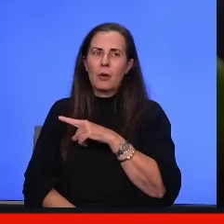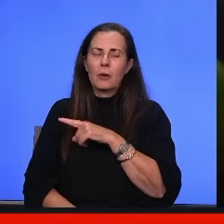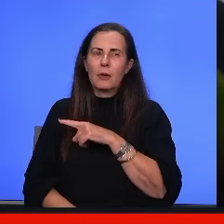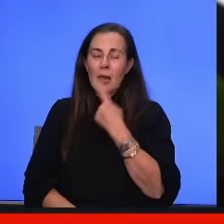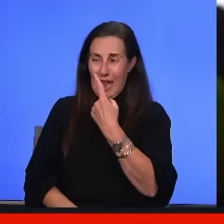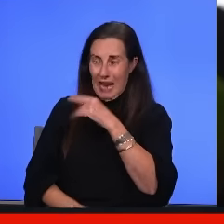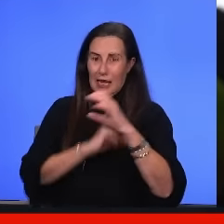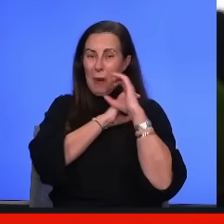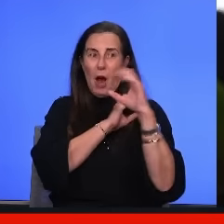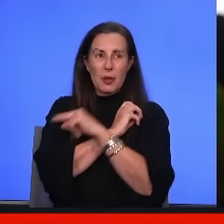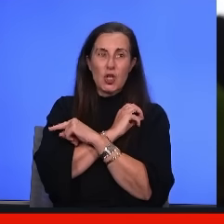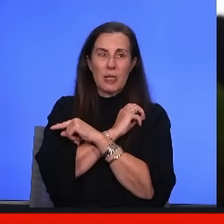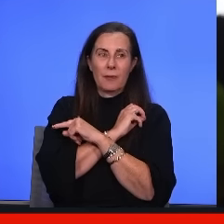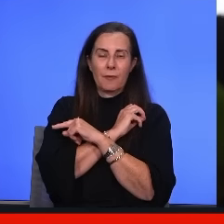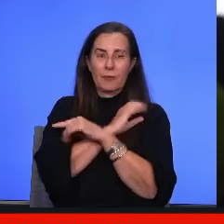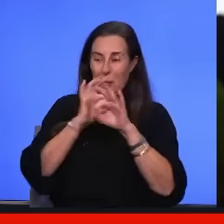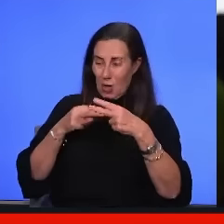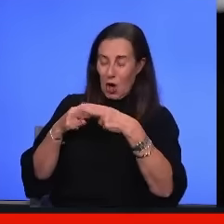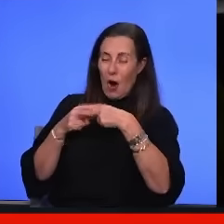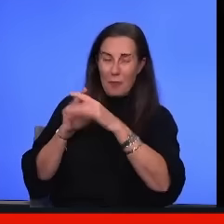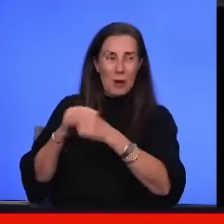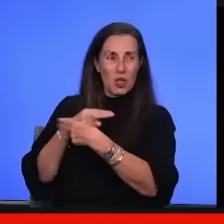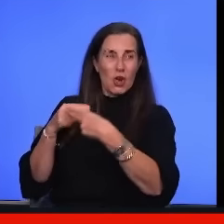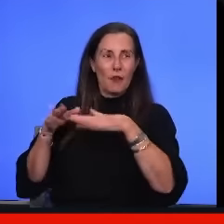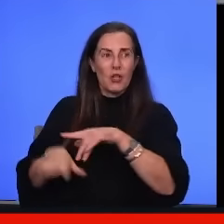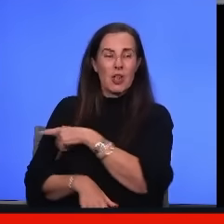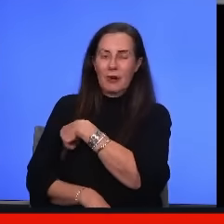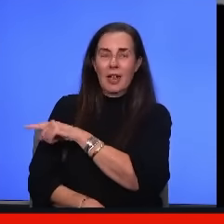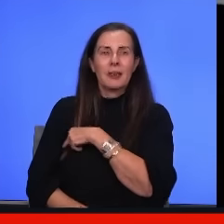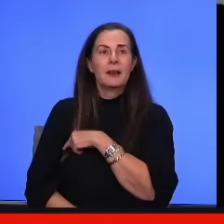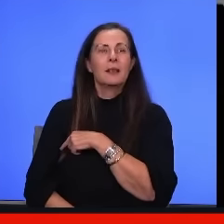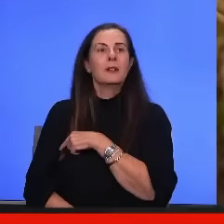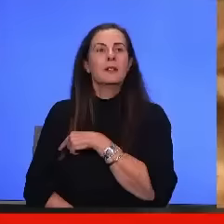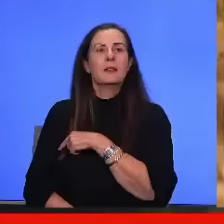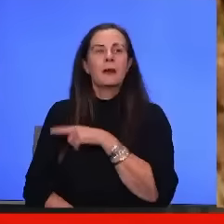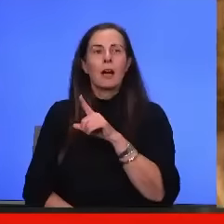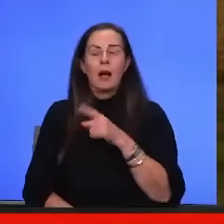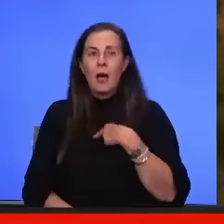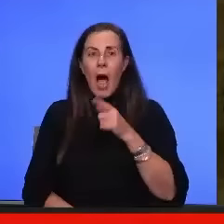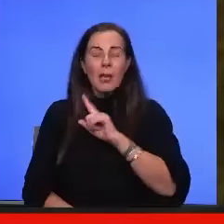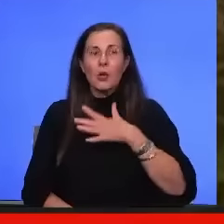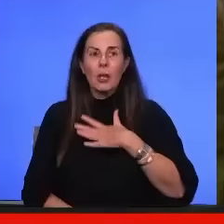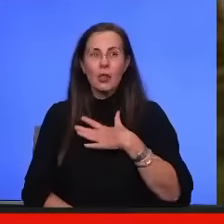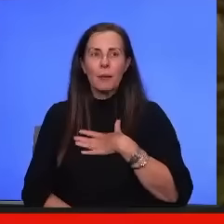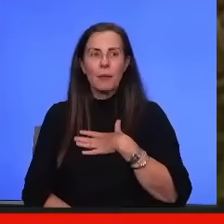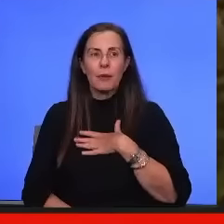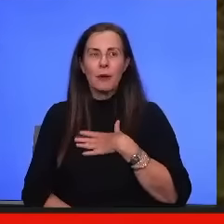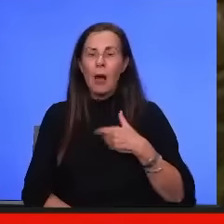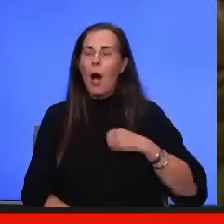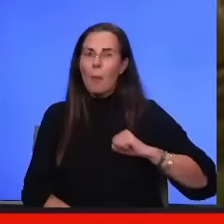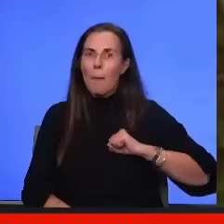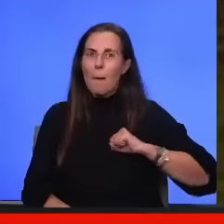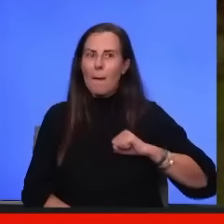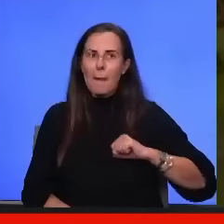פה עם RPG. פה ממש לידך. כאן, יושב אחד עם RPG. אתה בטח לא נושם, אתה אומר אסור לנשום. תגיד לך מה היה. נהיה לי דופק